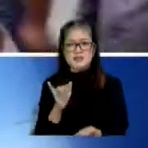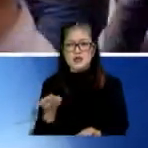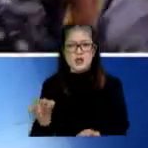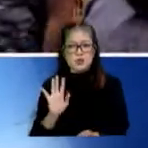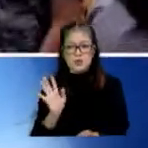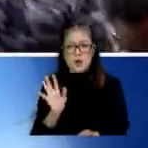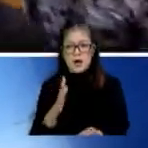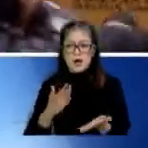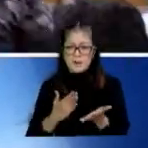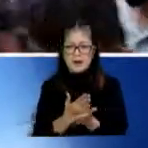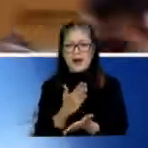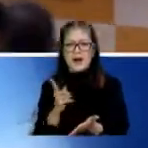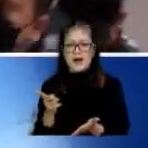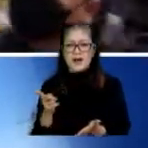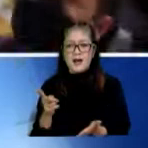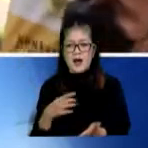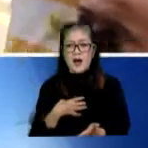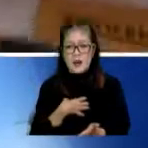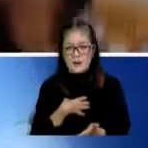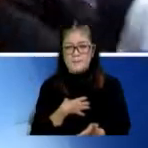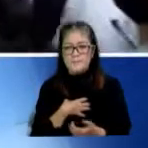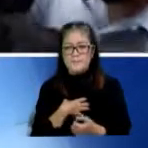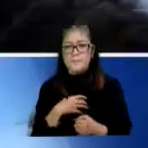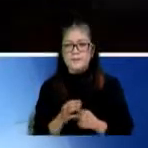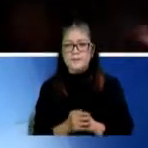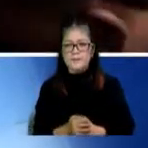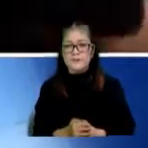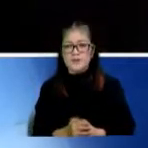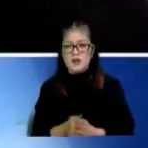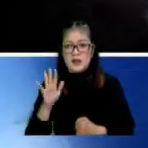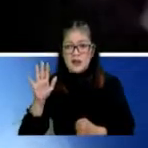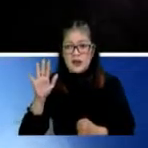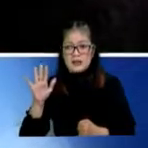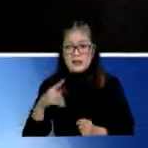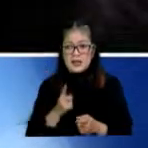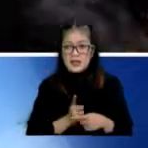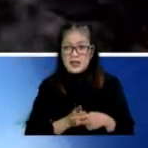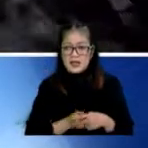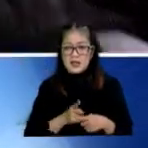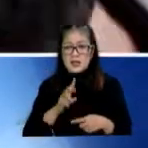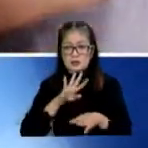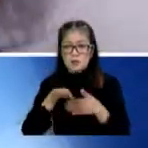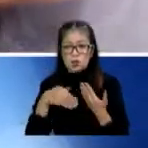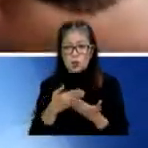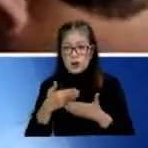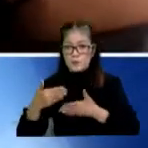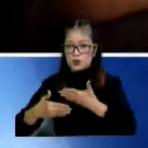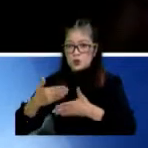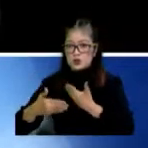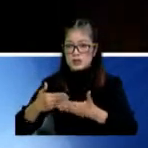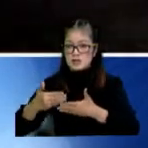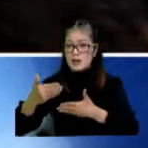pelanggaran terhadap hak asasi manusia. Jadi fair trial itu prinsipnya kita menjaga seluruh koridor proses tahapan-tahapan